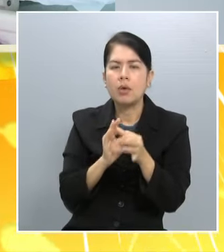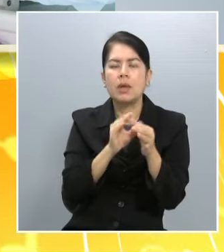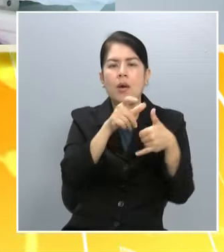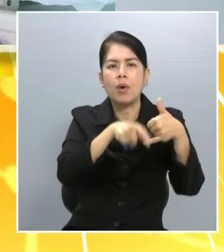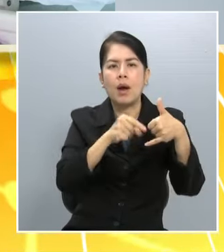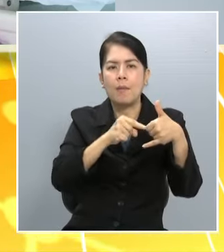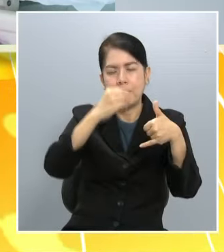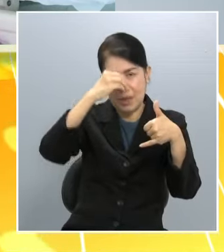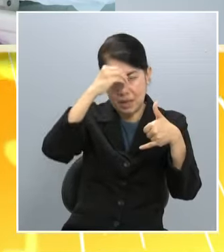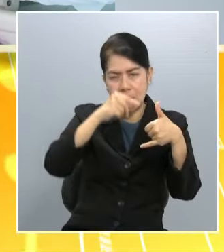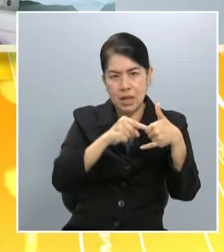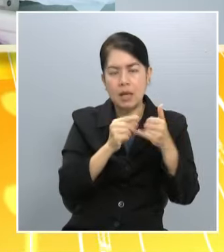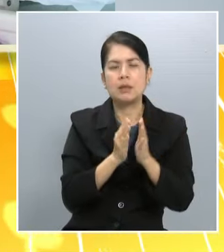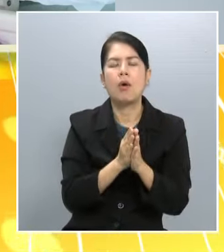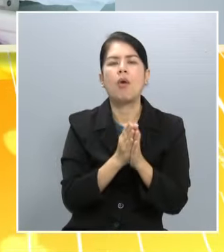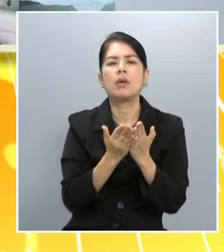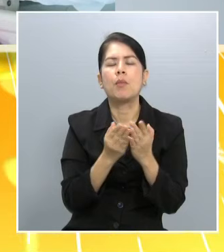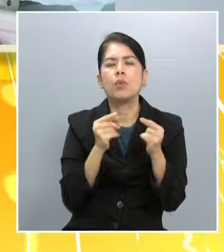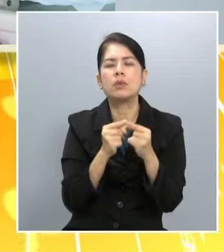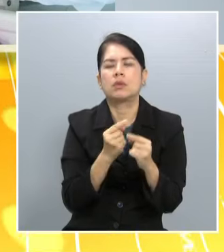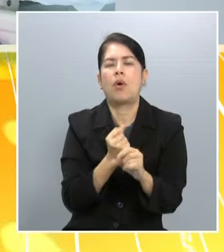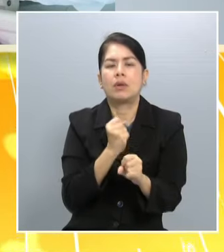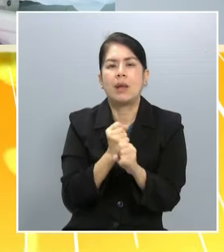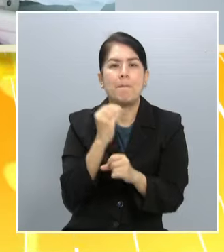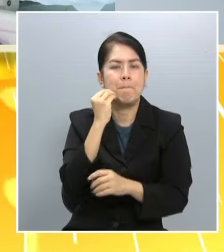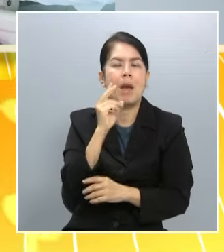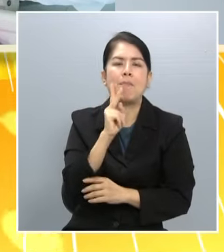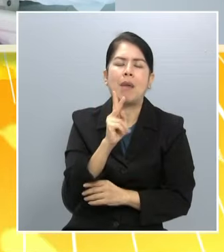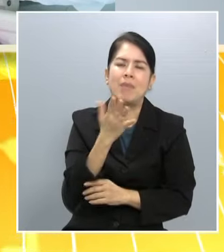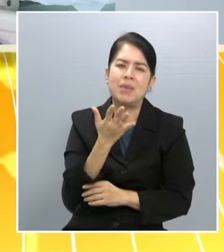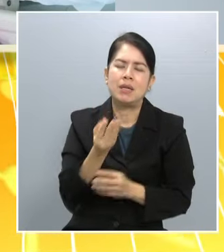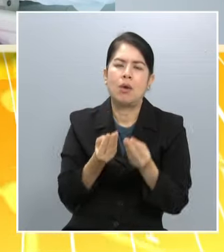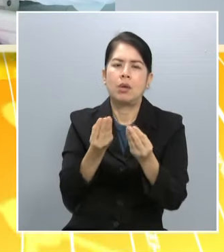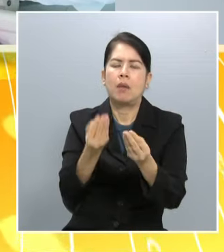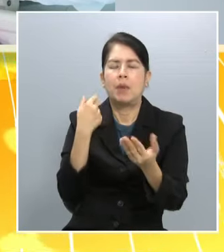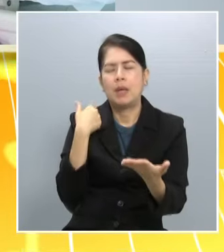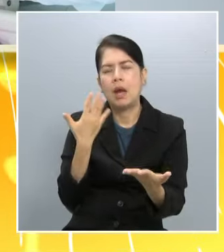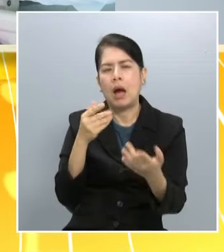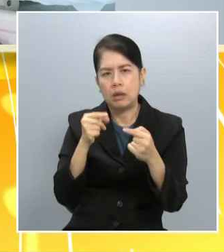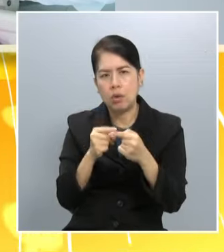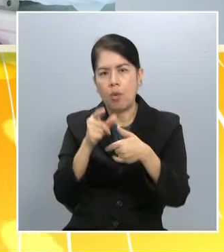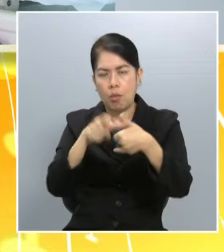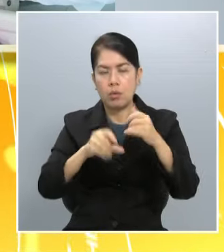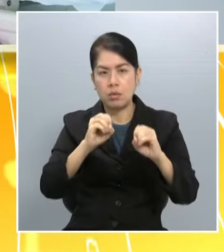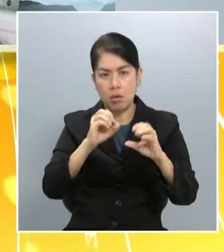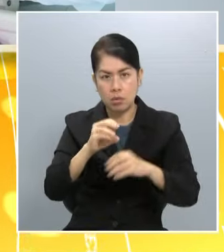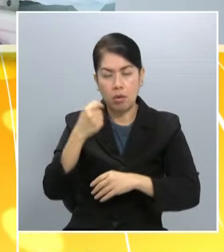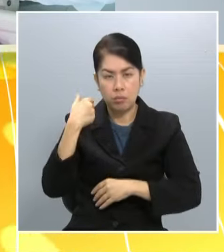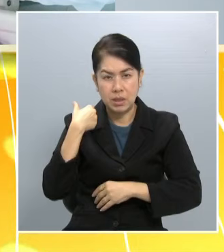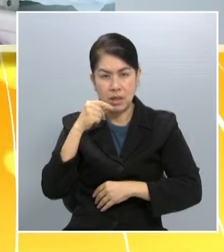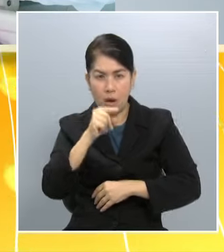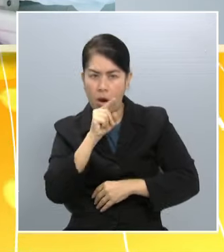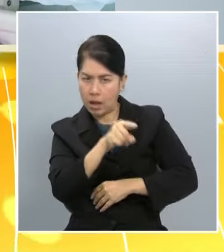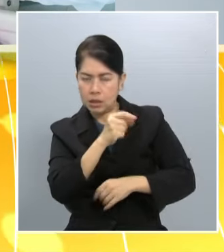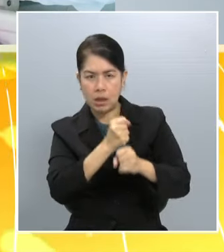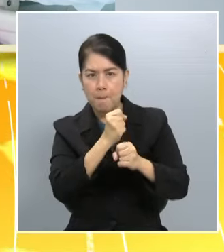ทำโทษให้ลูกนั่ง150ครั้งทางครูก็ยอมรับค่ะว่าสั่งทำโทษมากเกินไปหลังจากสั่งทำโทษไปวันรุ่งขึ้น